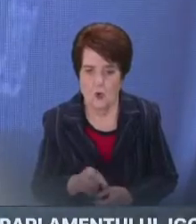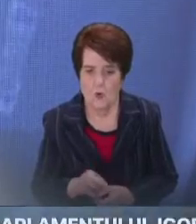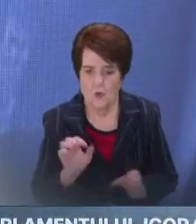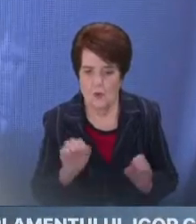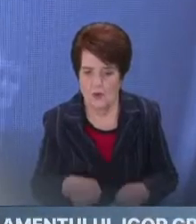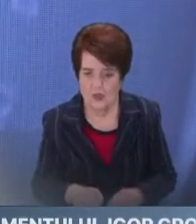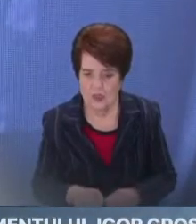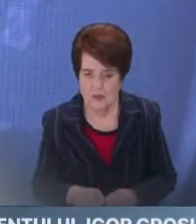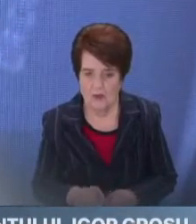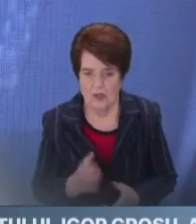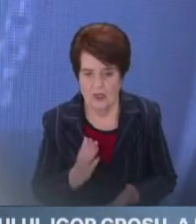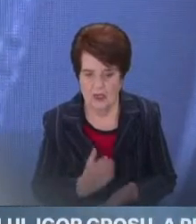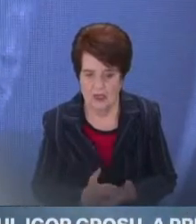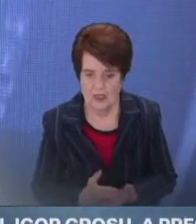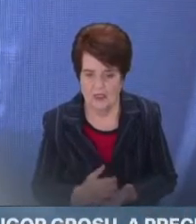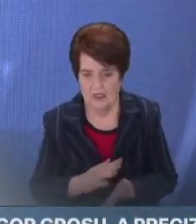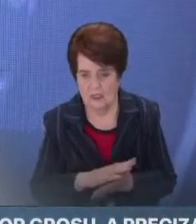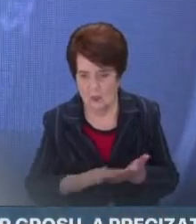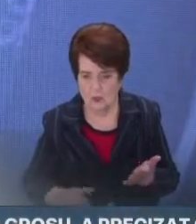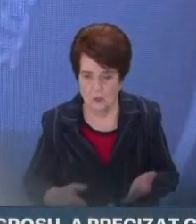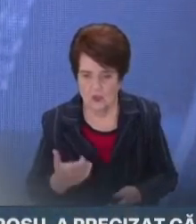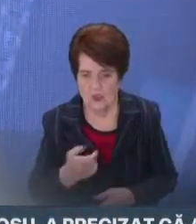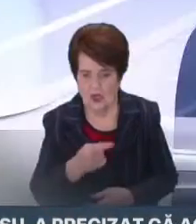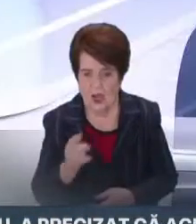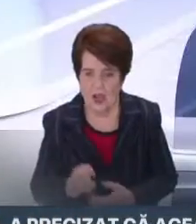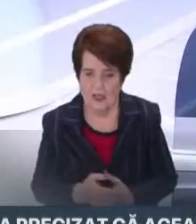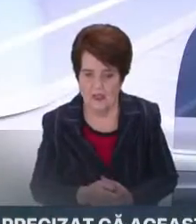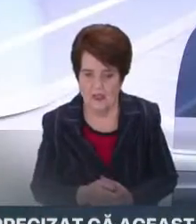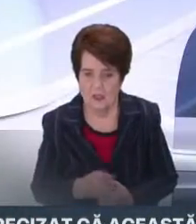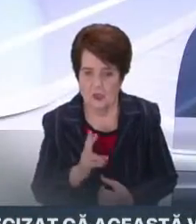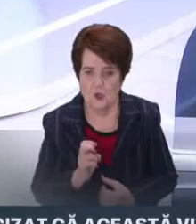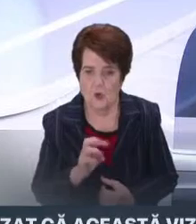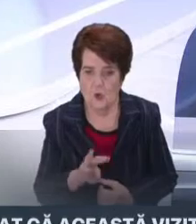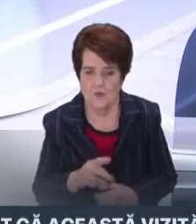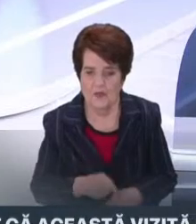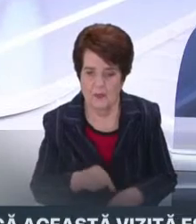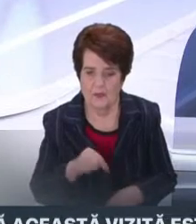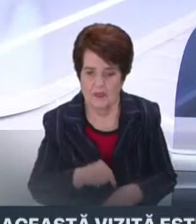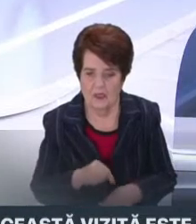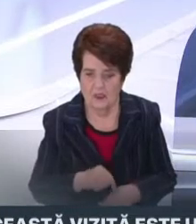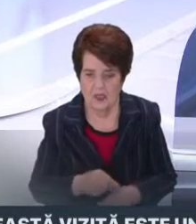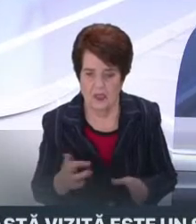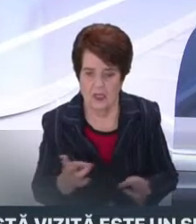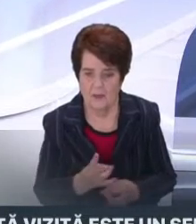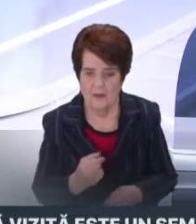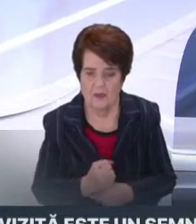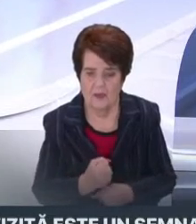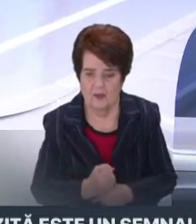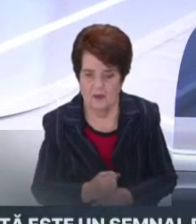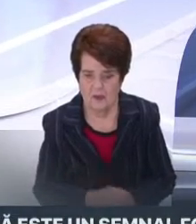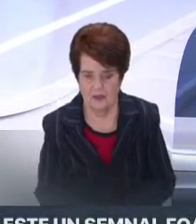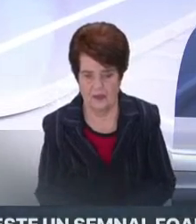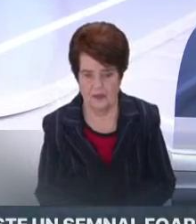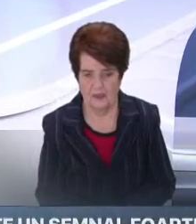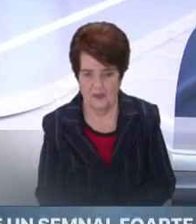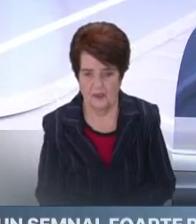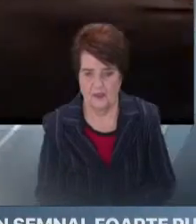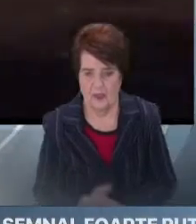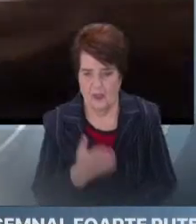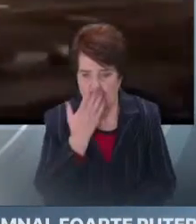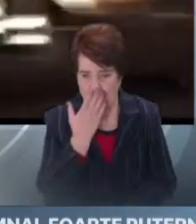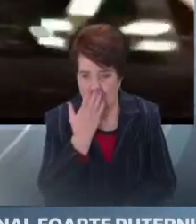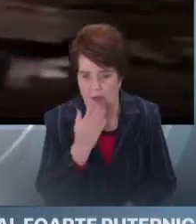locuința noastră are loc o scurgere de gaze și cum trebuie să reacționăm, ce trebuie să întreprindem?